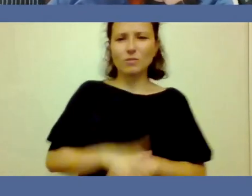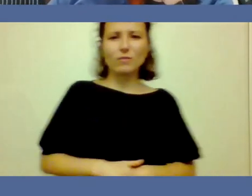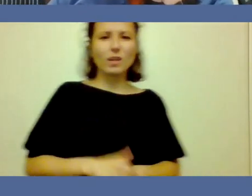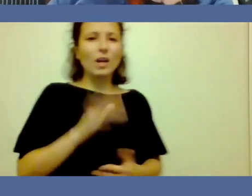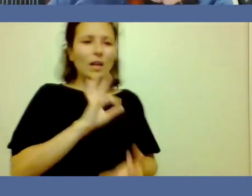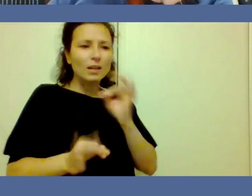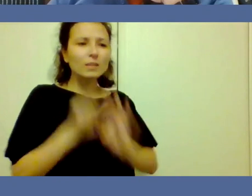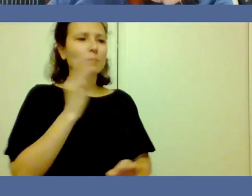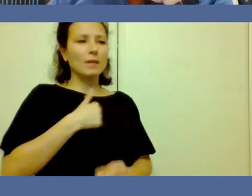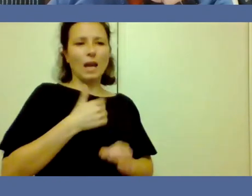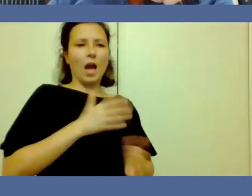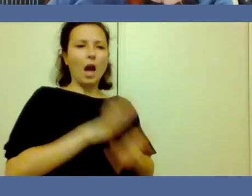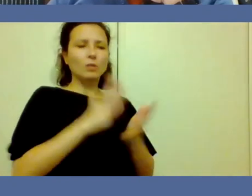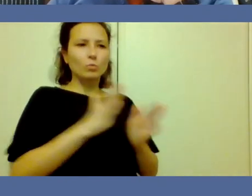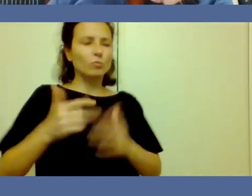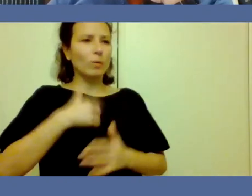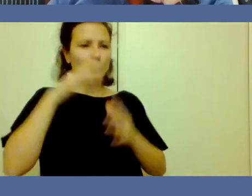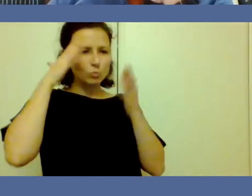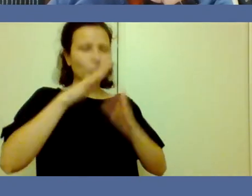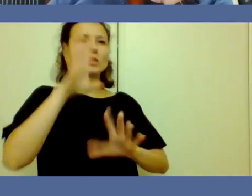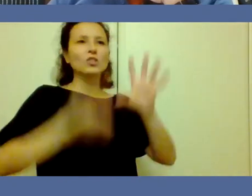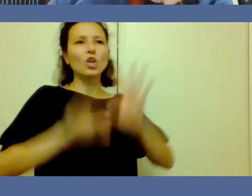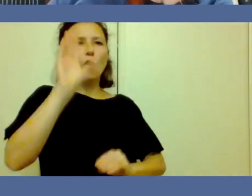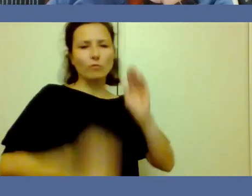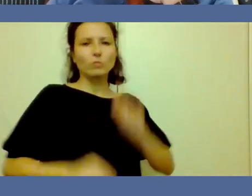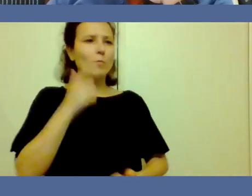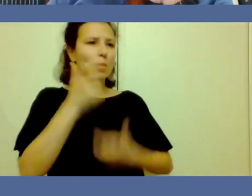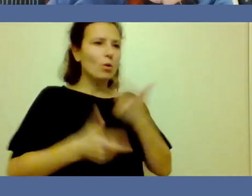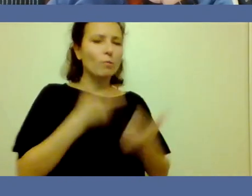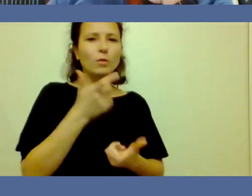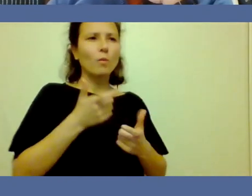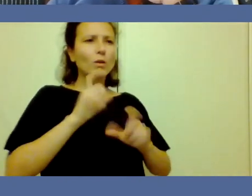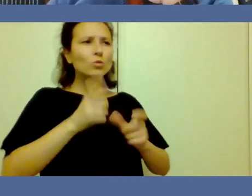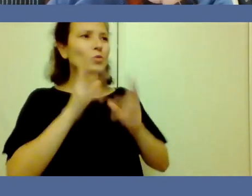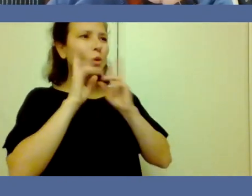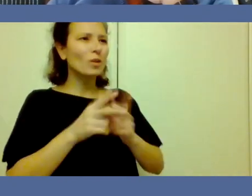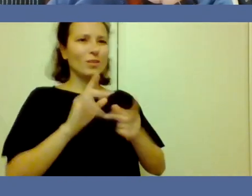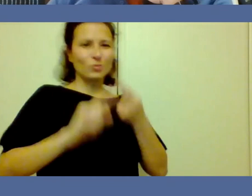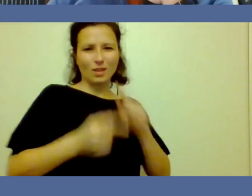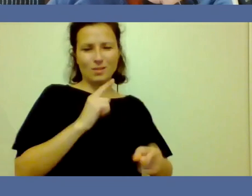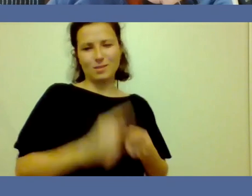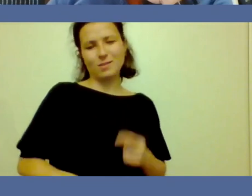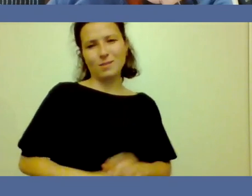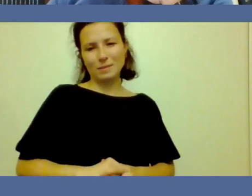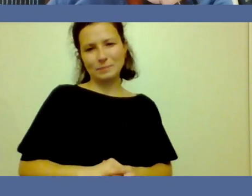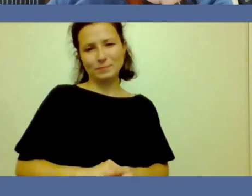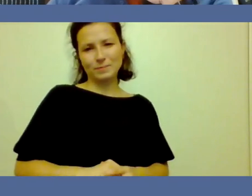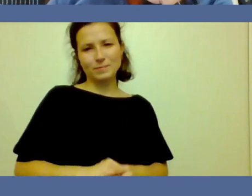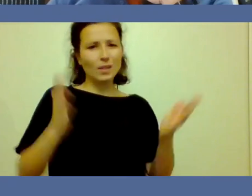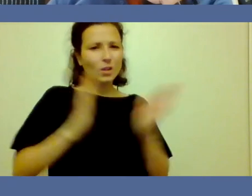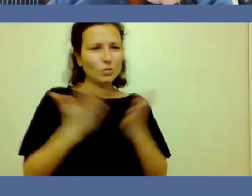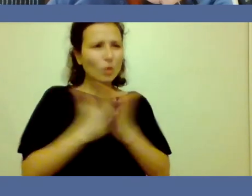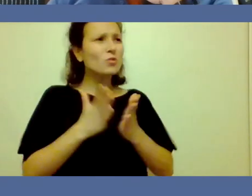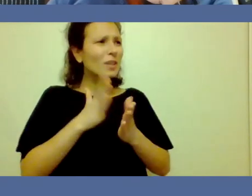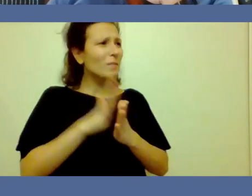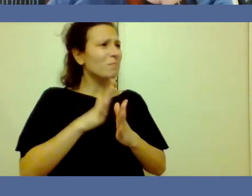zajmowała księgowością. Wie pan, no bym robiła coś konkretnego, sensownego. Jakby książki biorą się z chaosu.